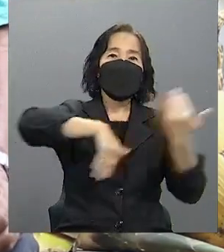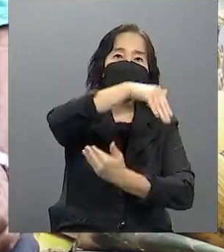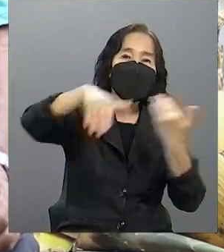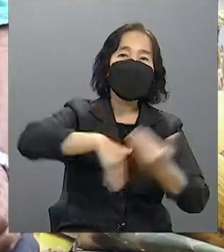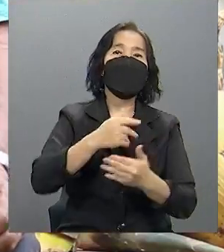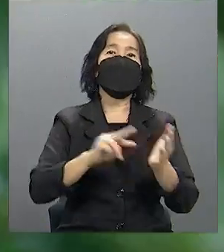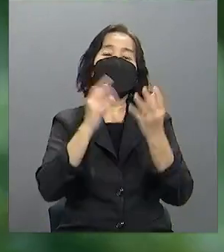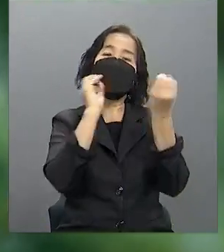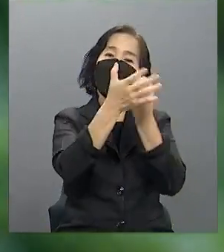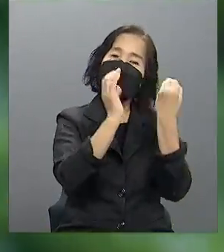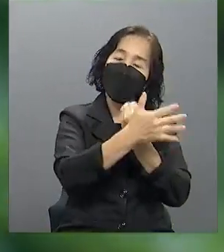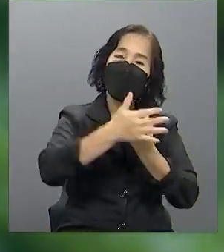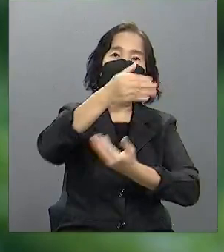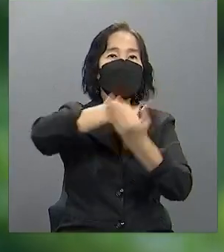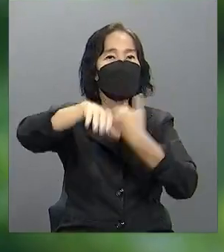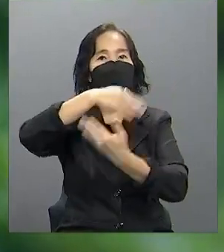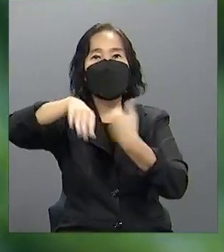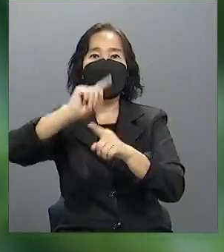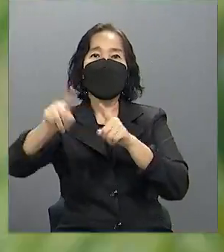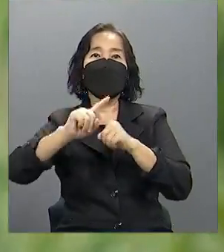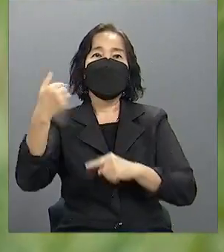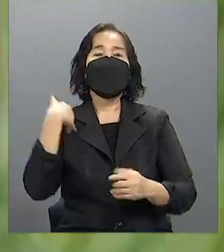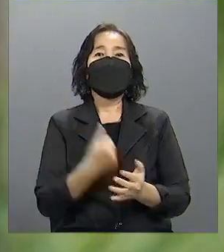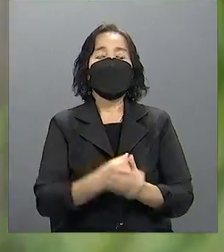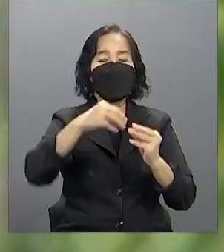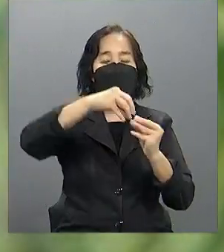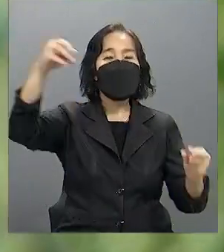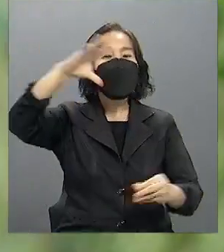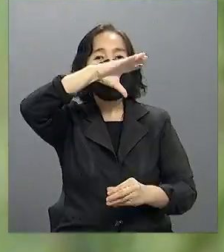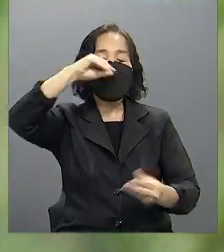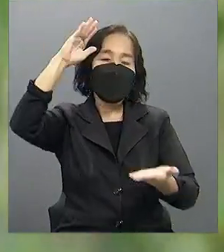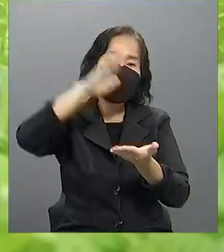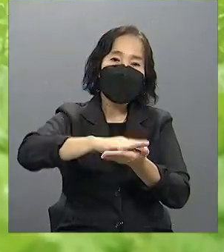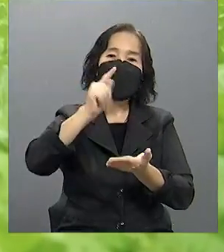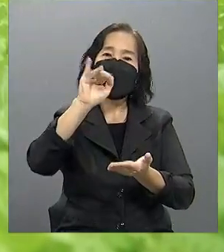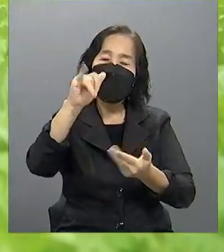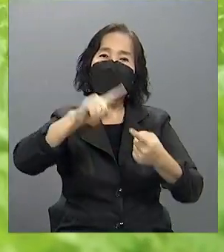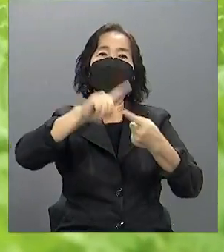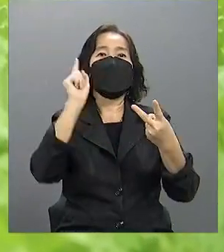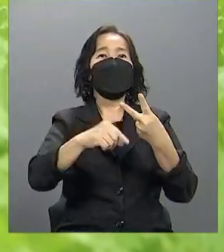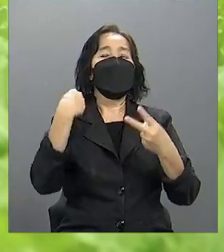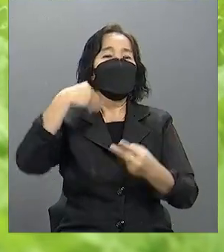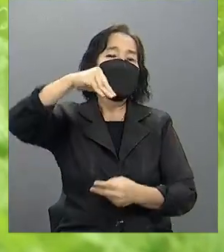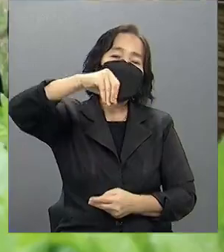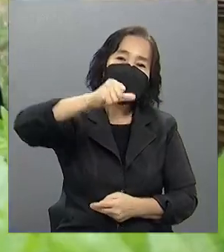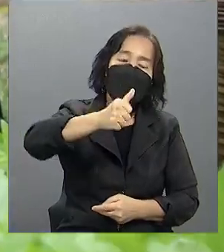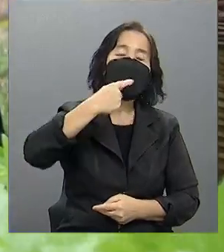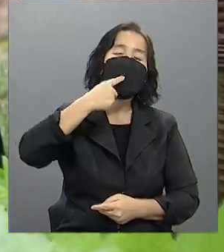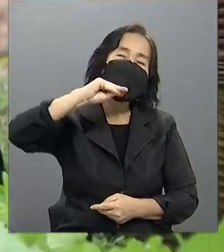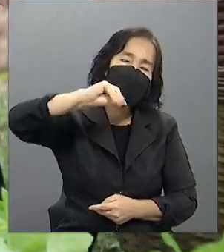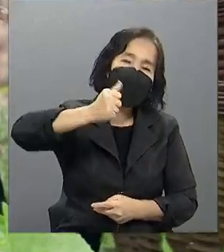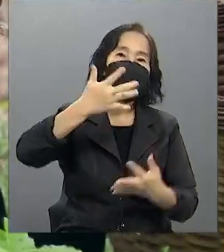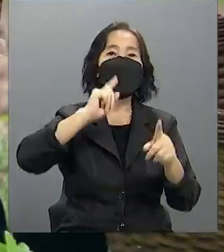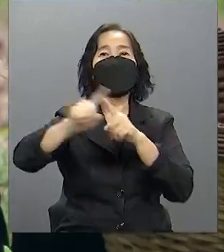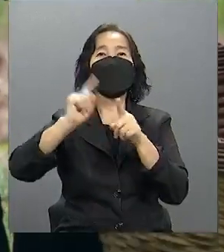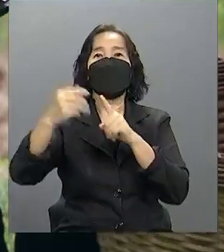ลายๆอย่างนะครับตะไคร้บ่หยังบ่โคตรบ่หนาวบ่หยังก็ปลูกบ่นะครับมันมีขายตลอดปีนี่นะครับสนหักสนขวาเฮิมน้ําซินะครับ